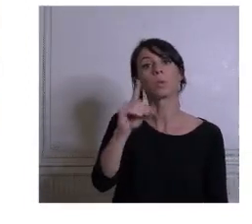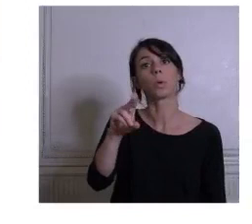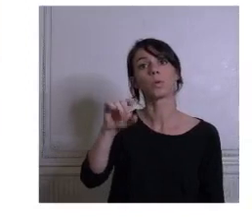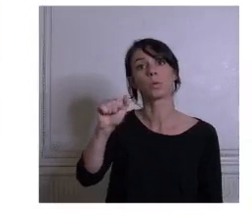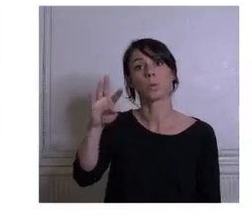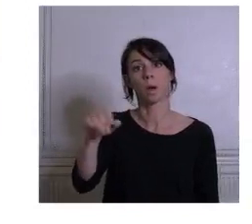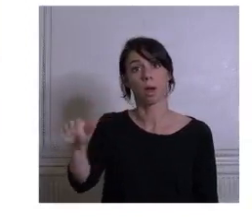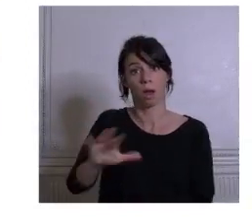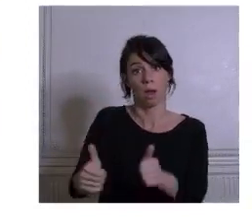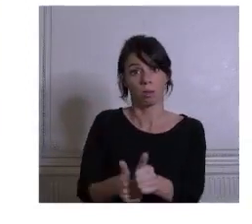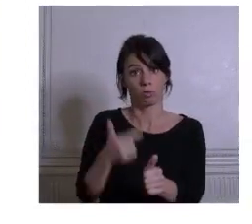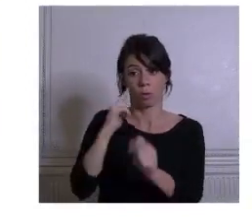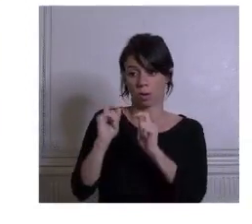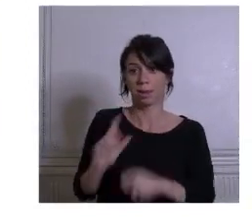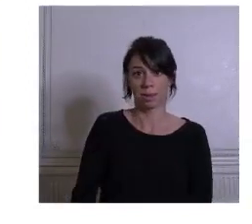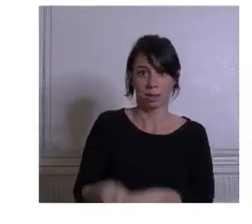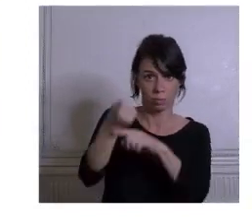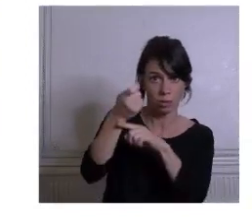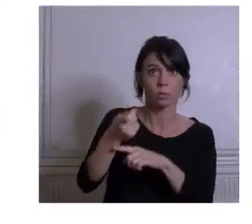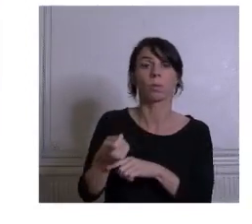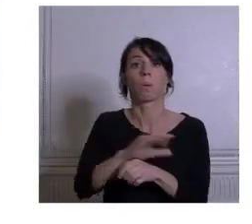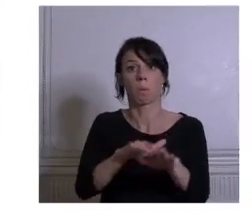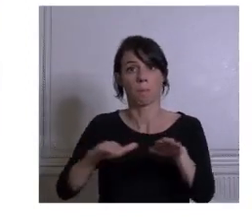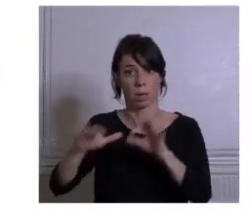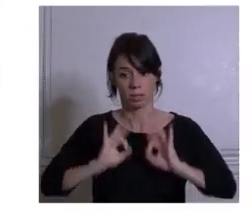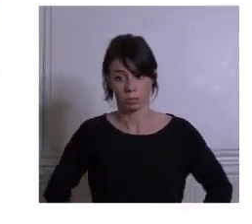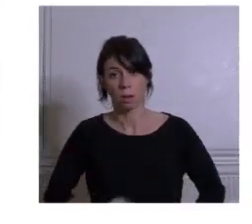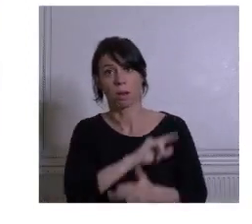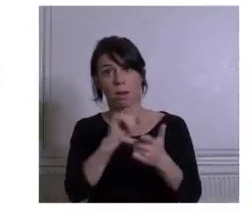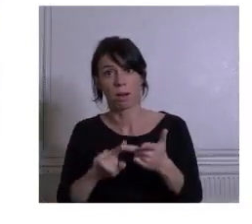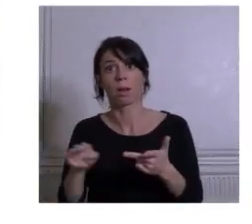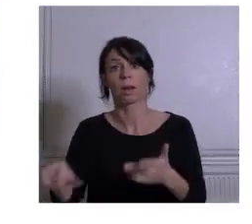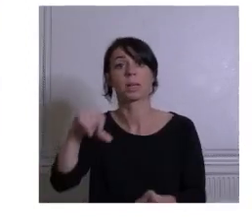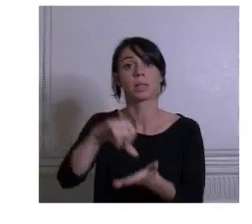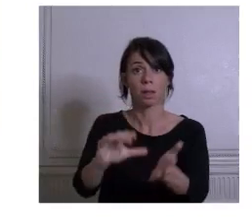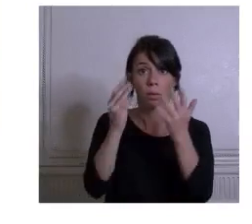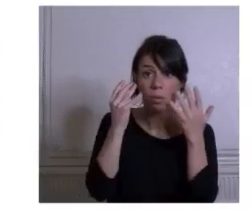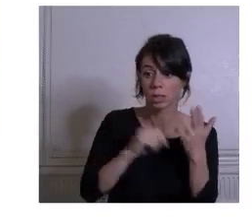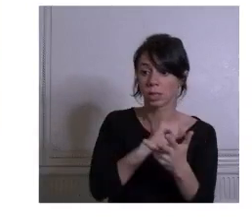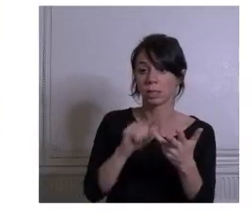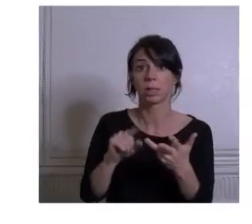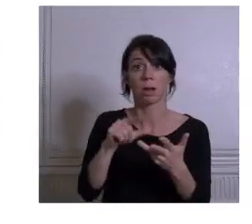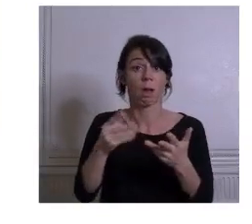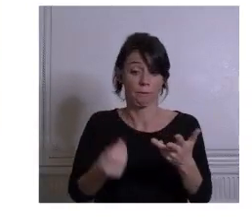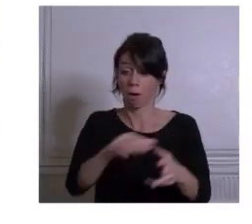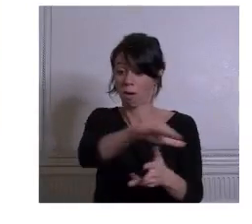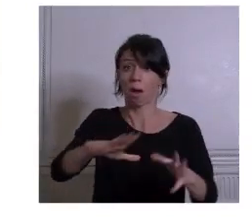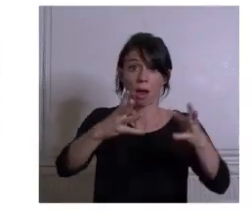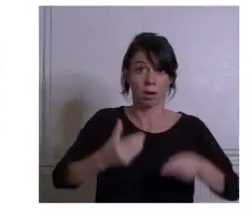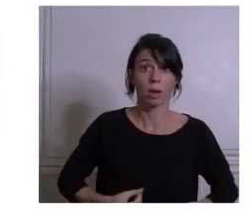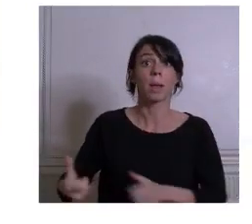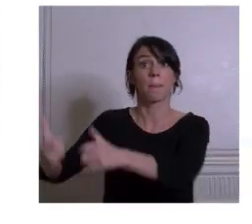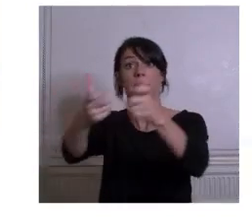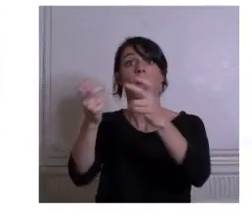elle a alors, reçu. Souvenez-vous, ma chère collègue, que la dernière fois que Monique De Marco a dit « je n'ai rien reçu », il lui a été prouvé 5 minutes après qu'elle avait tout reçu. Et elle a pré-insulté